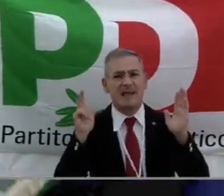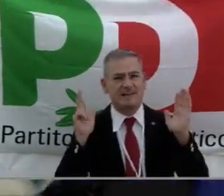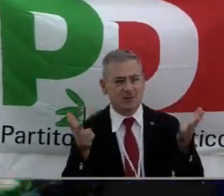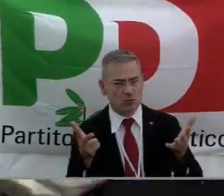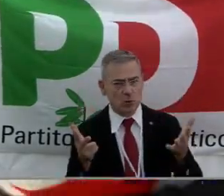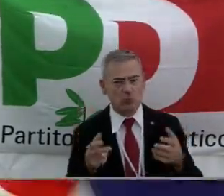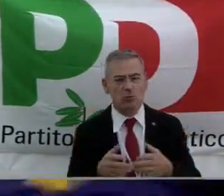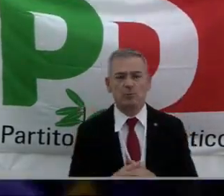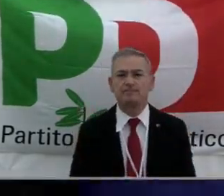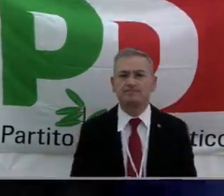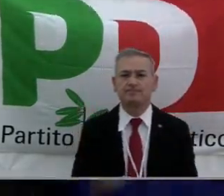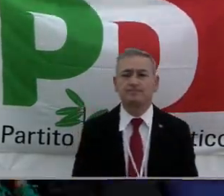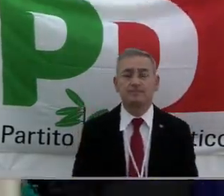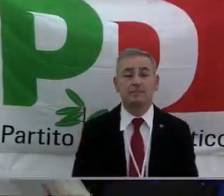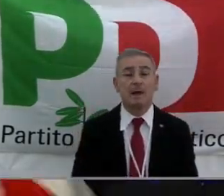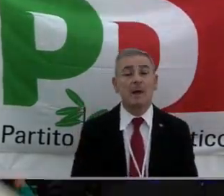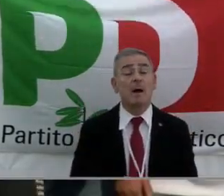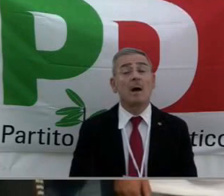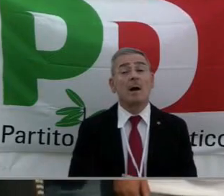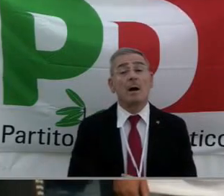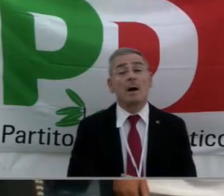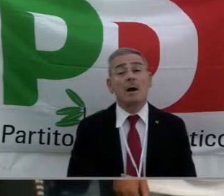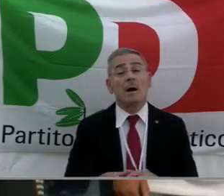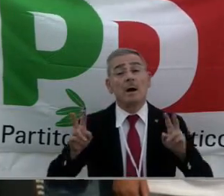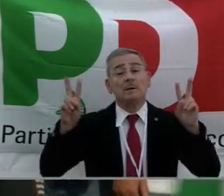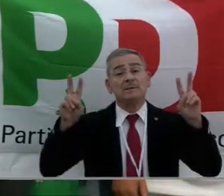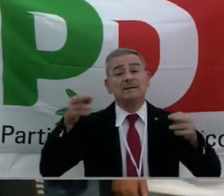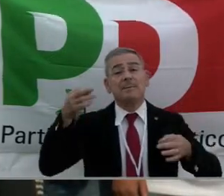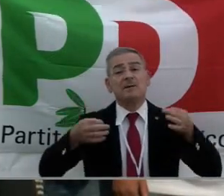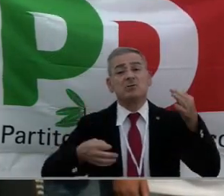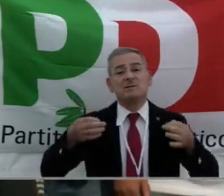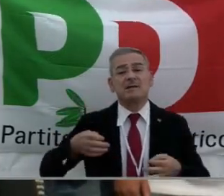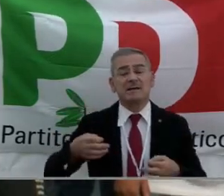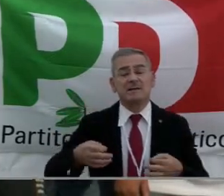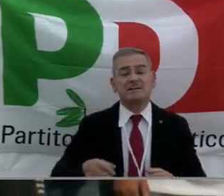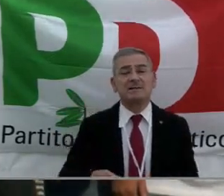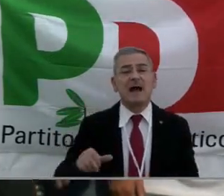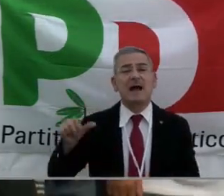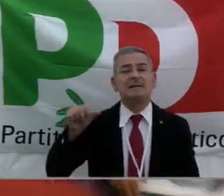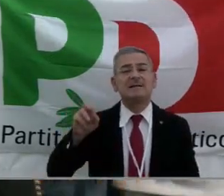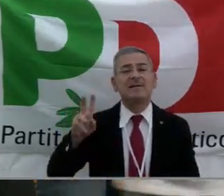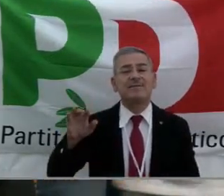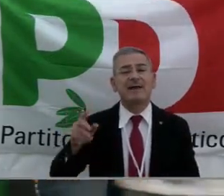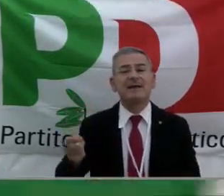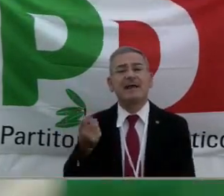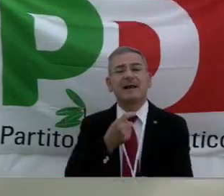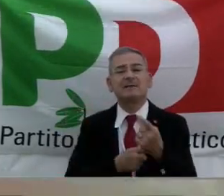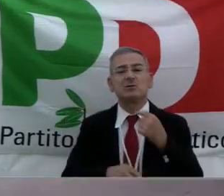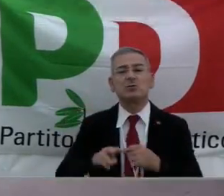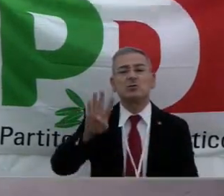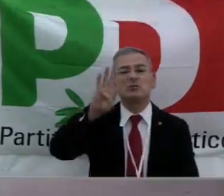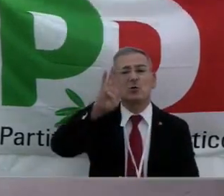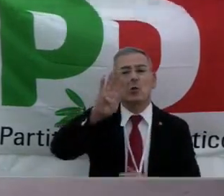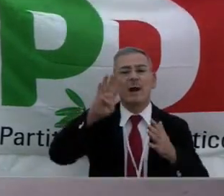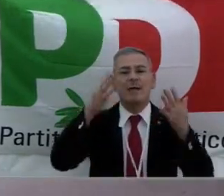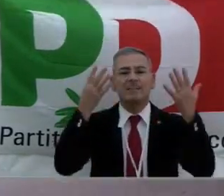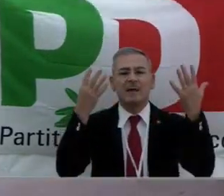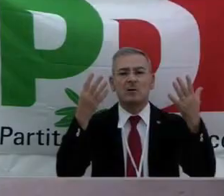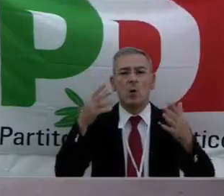proposito di giustizia, caro Salvini, restituisci 49 milioni.